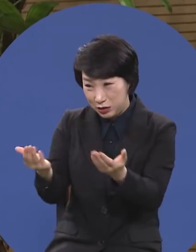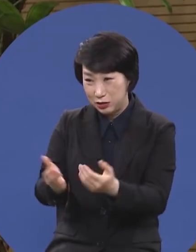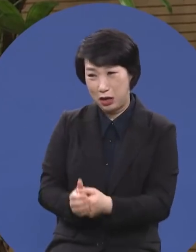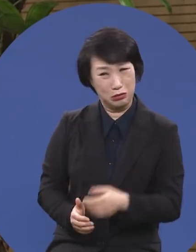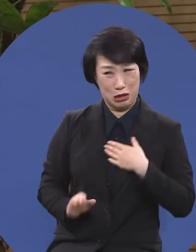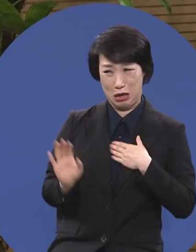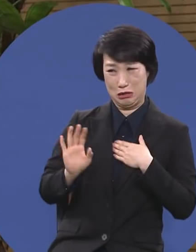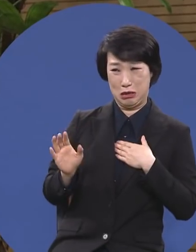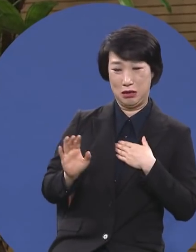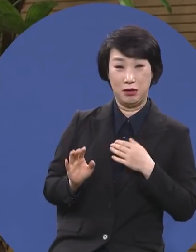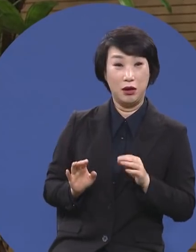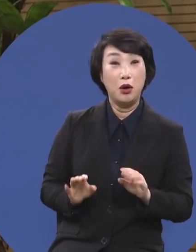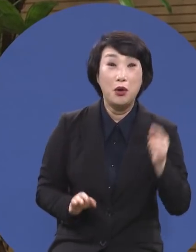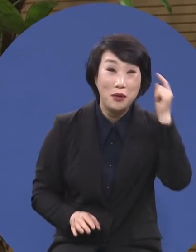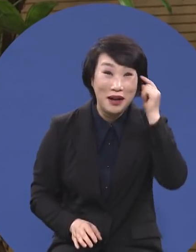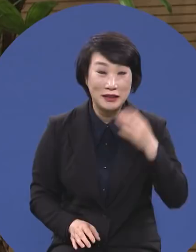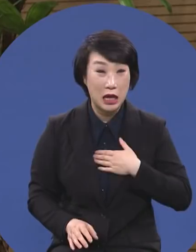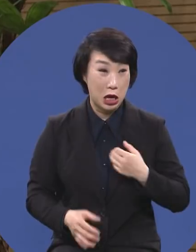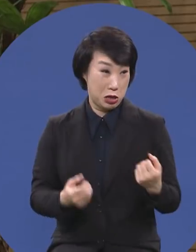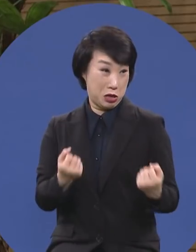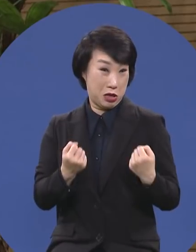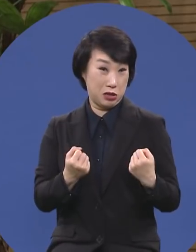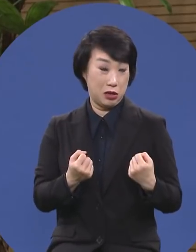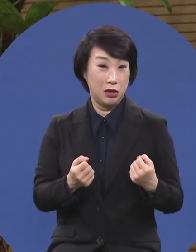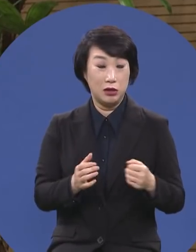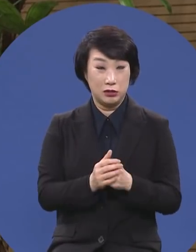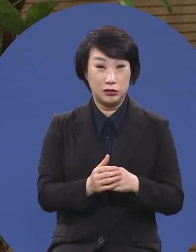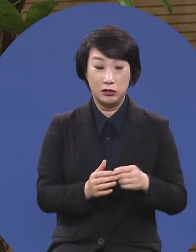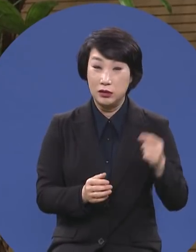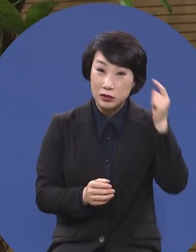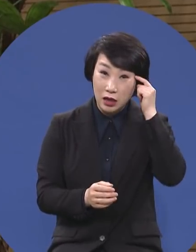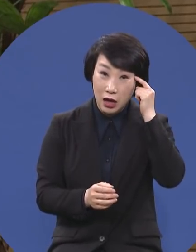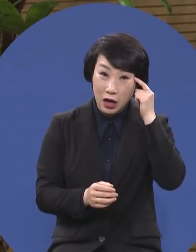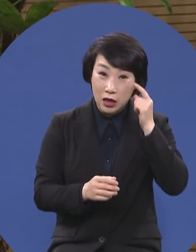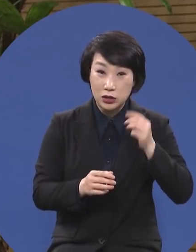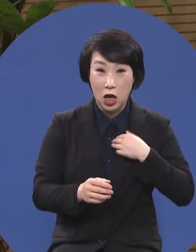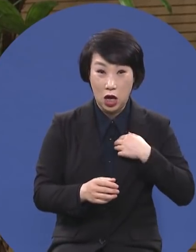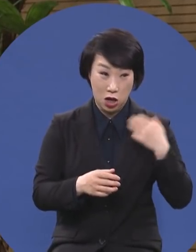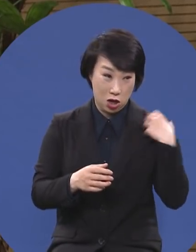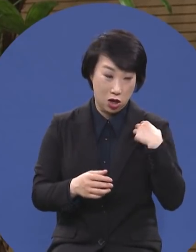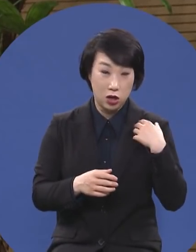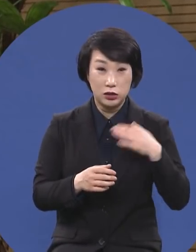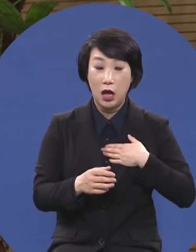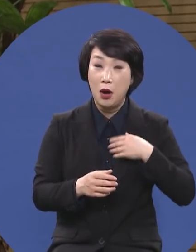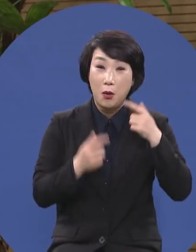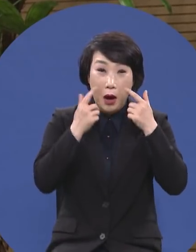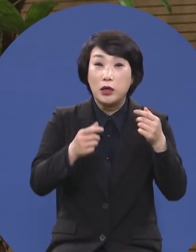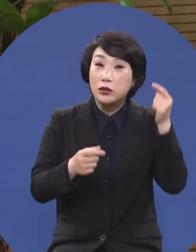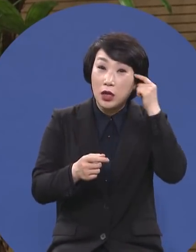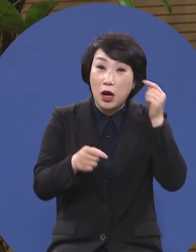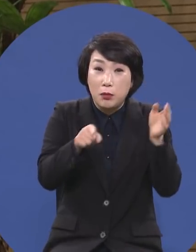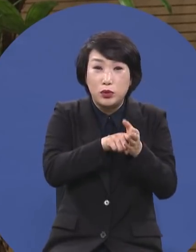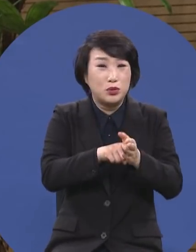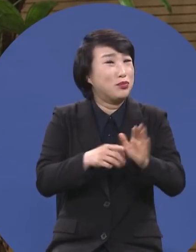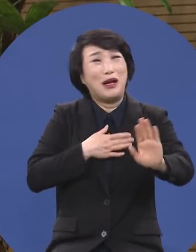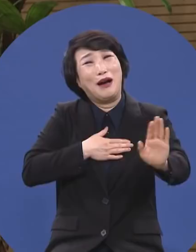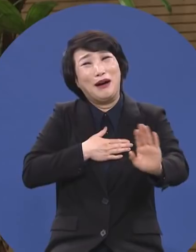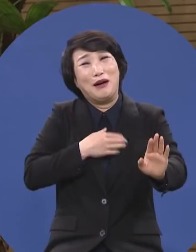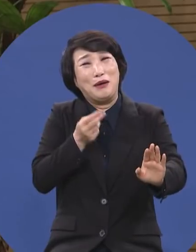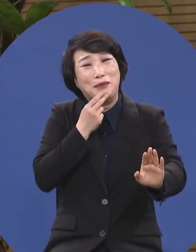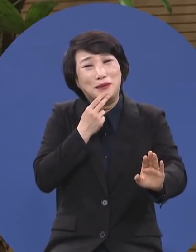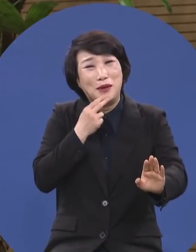왜? 내가 했다고는 내 자기 확신의 신념이 내게는 없어. 왜 없냐? 워낙